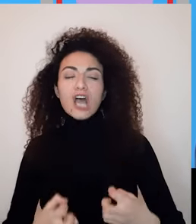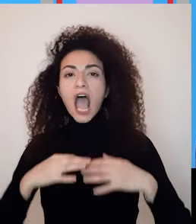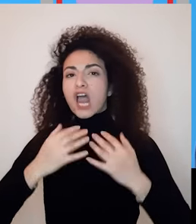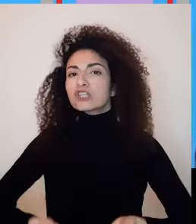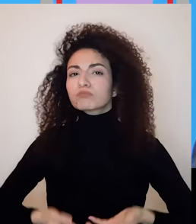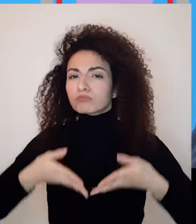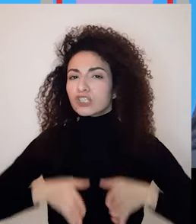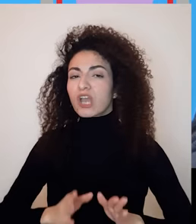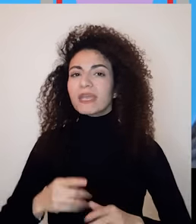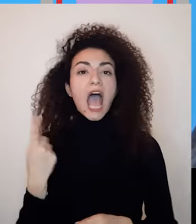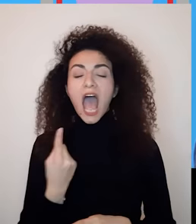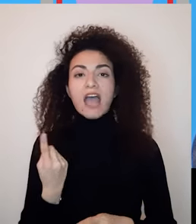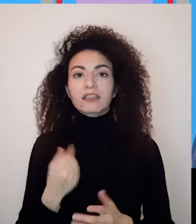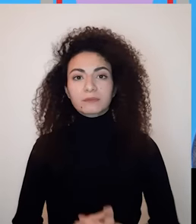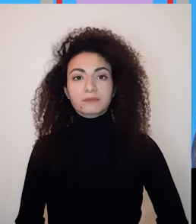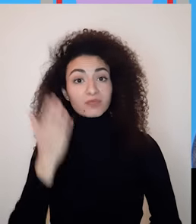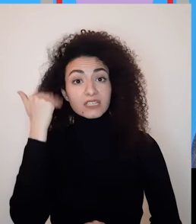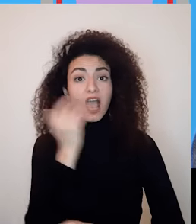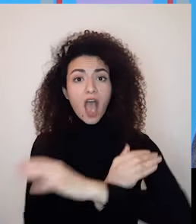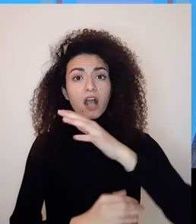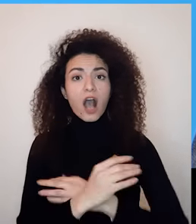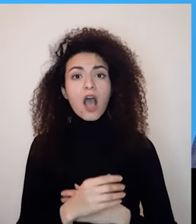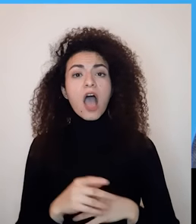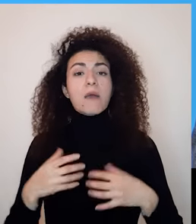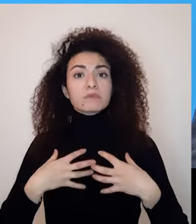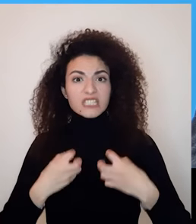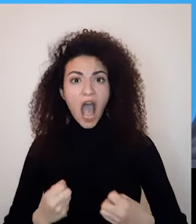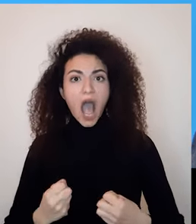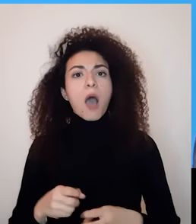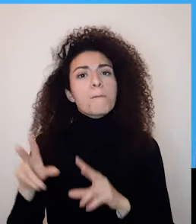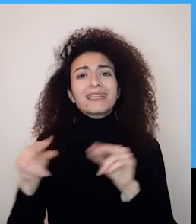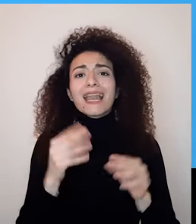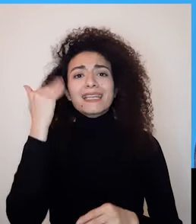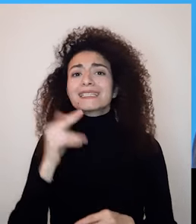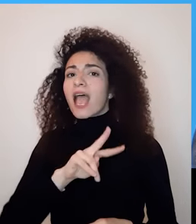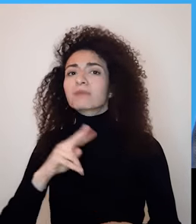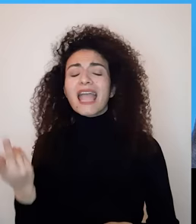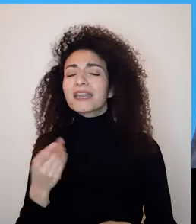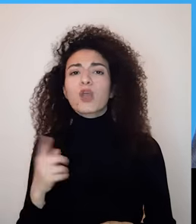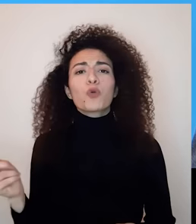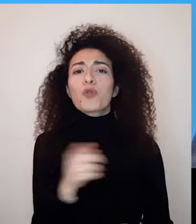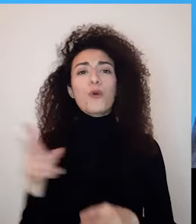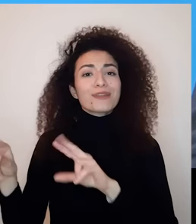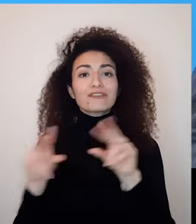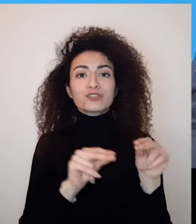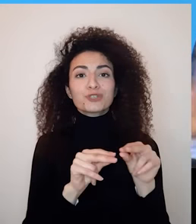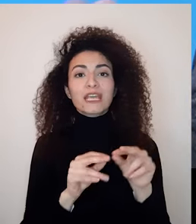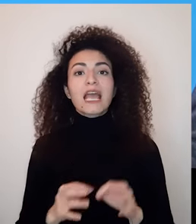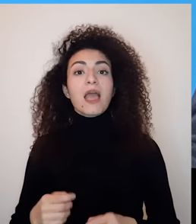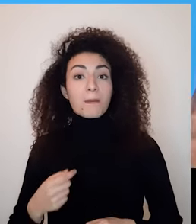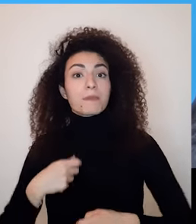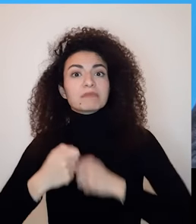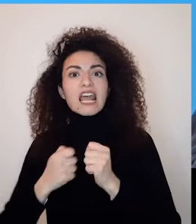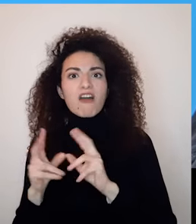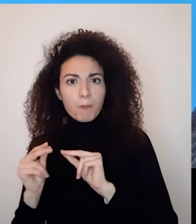والرعاية الصحية اللازمة بما يخص الصحة الإنجابية. للنساء ذوات الإعاقة نفس المسائل الصحية مثل أي